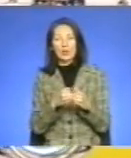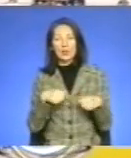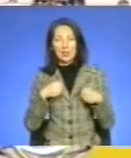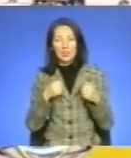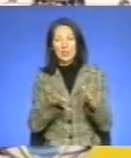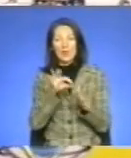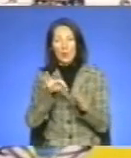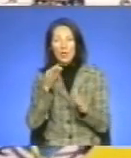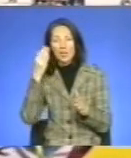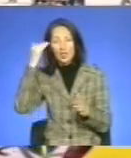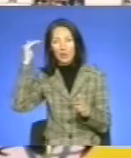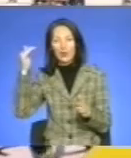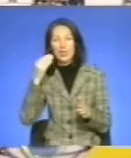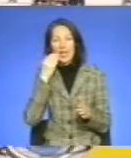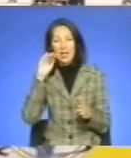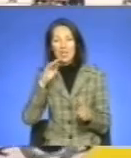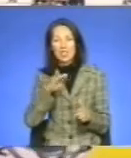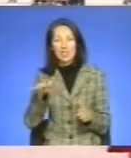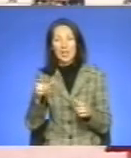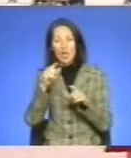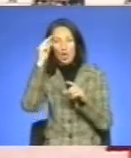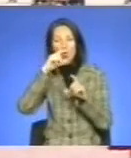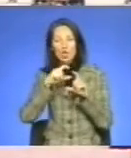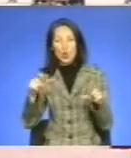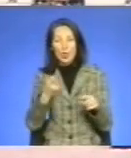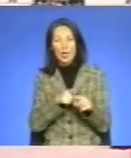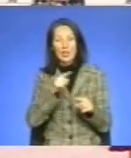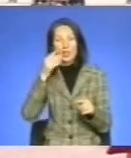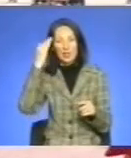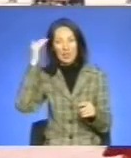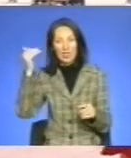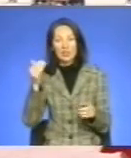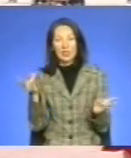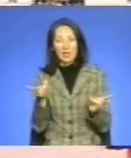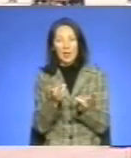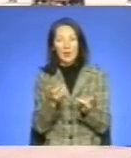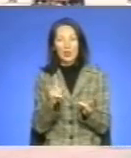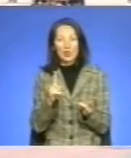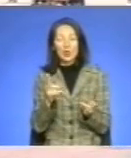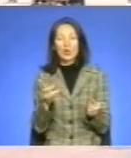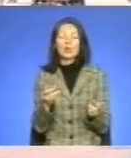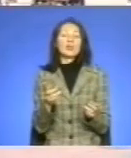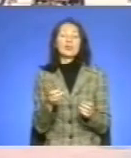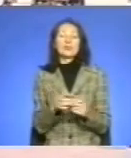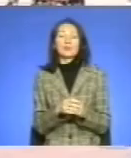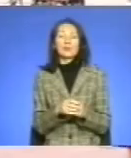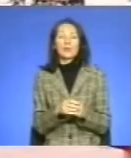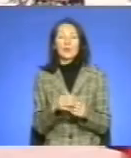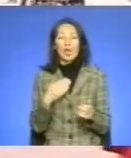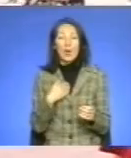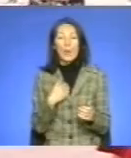і найкращих дітей школи. Які таланти намагалися ви отримати? Що? На що дивилися? Ну,